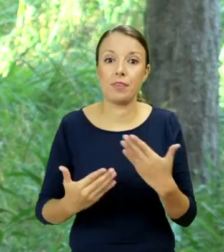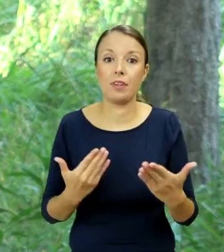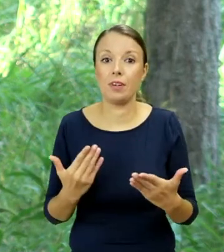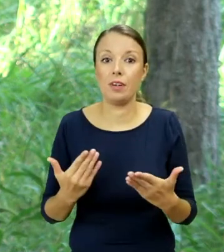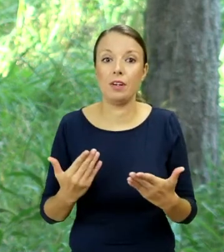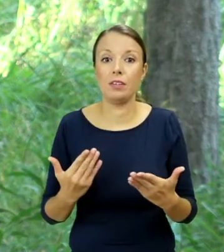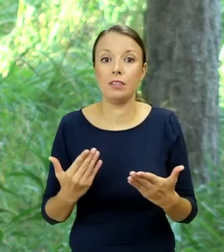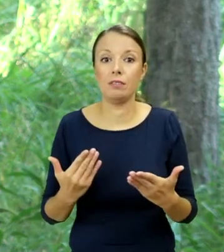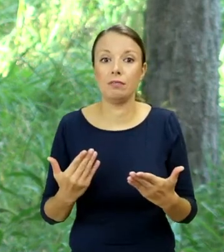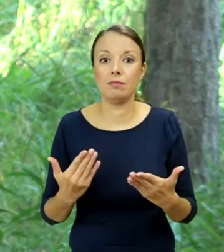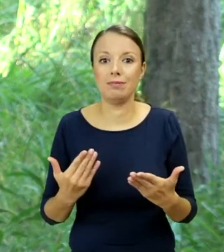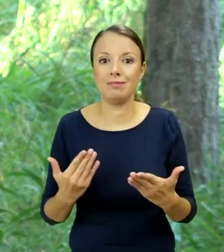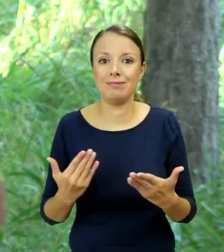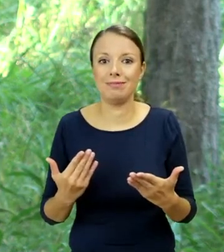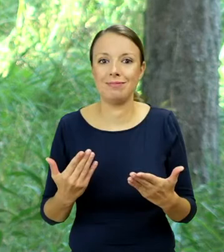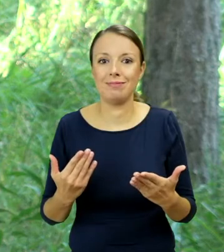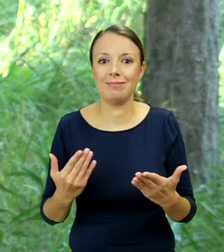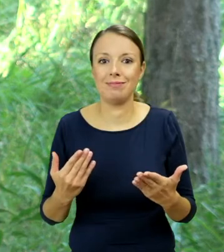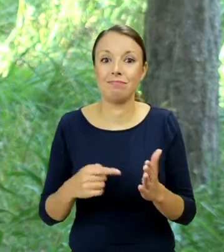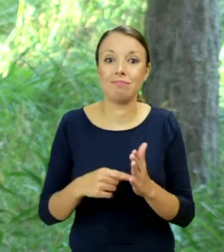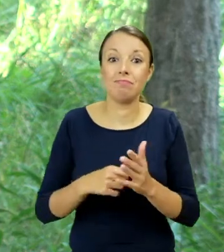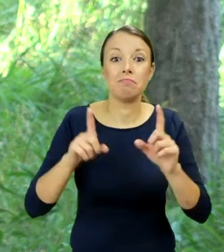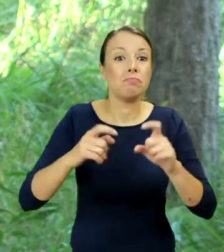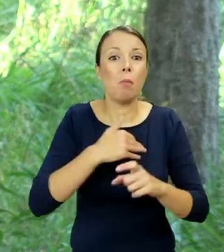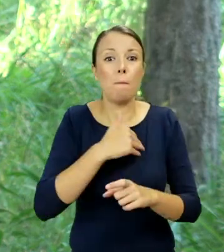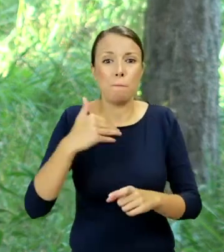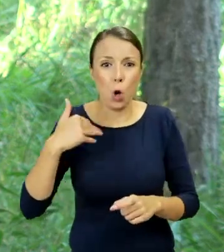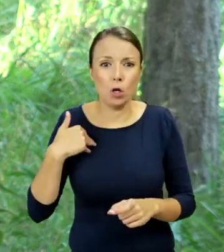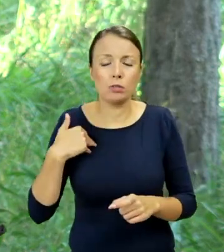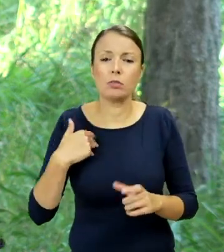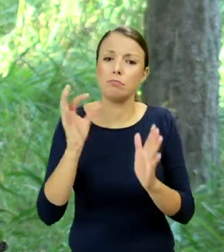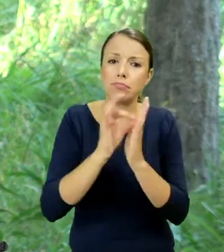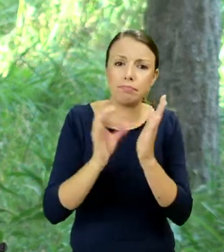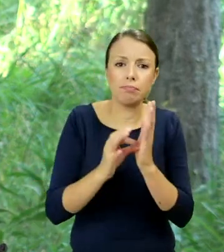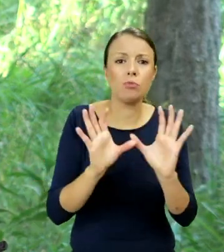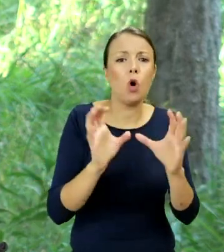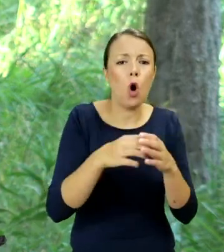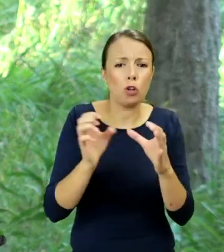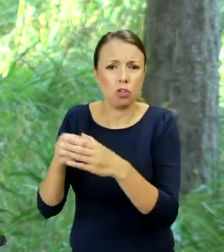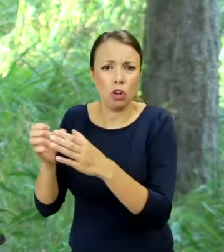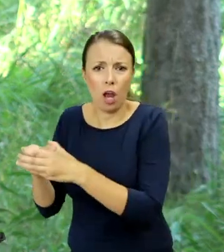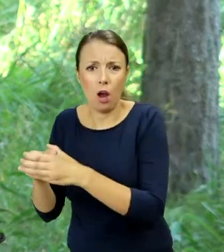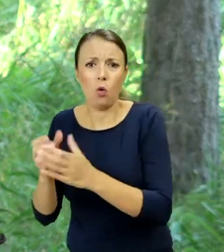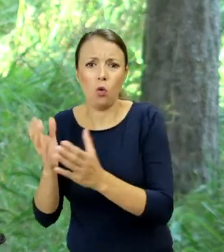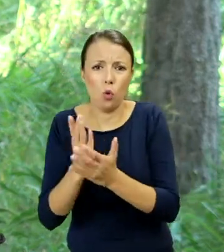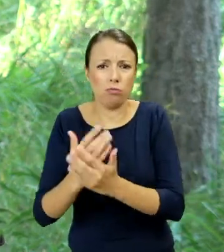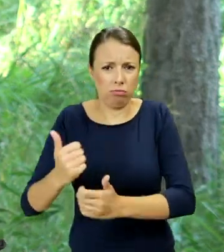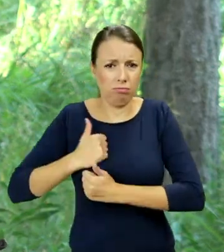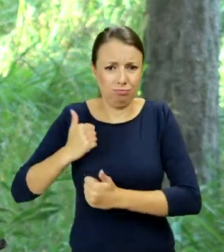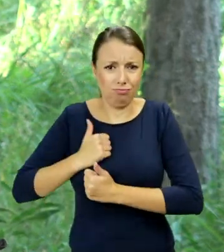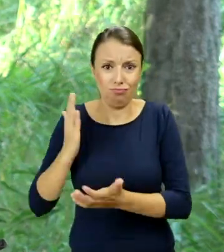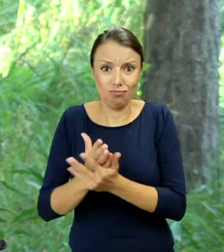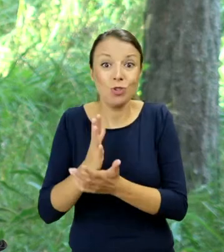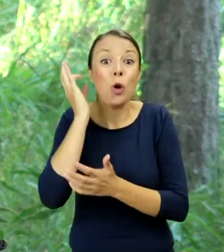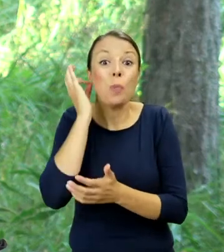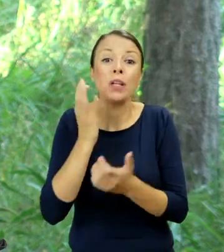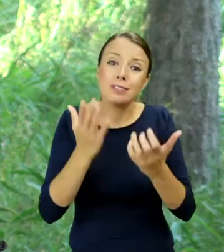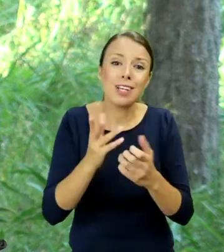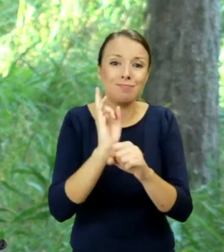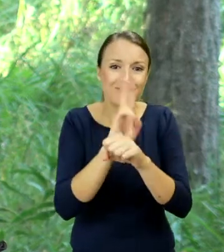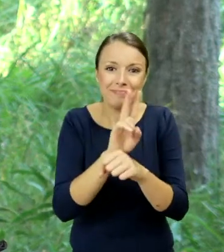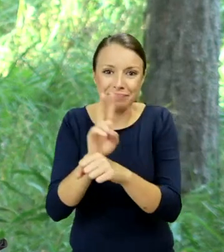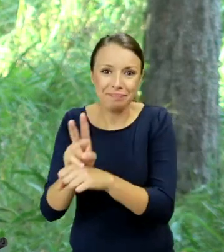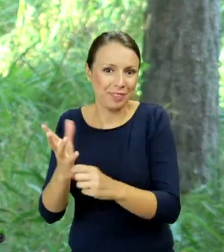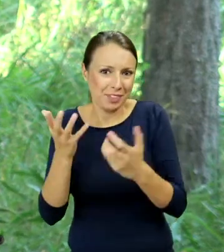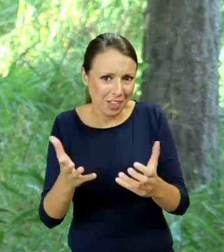polskie regularne oddziały, kobiety chciały do nich przystępować. Chciały się angażować i chciały